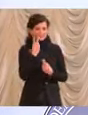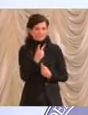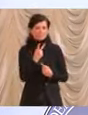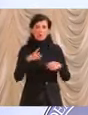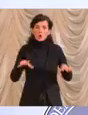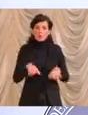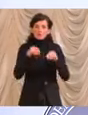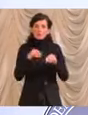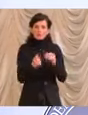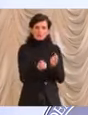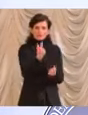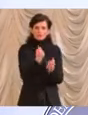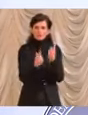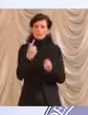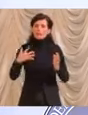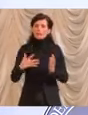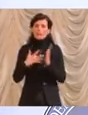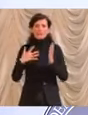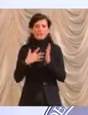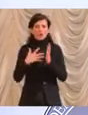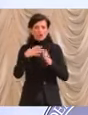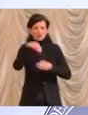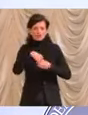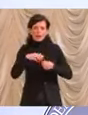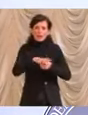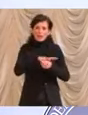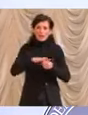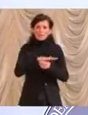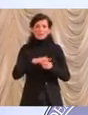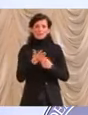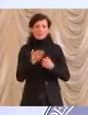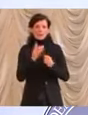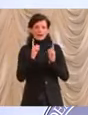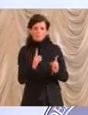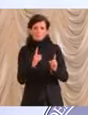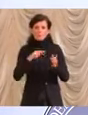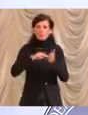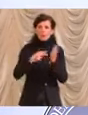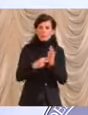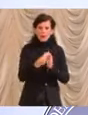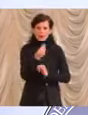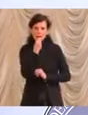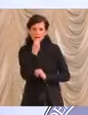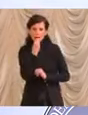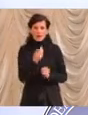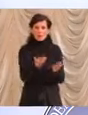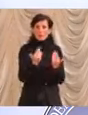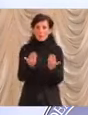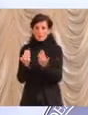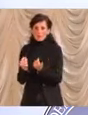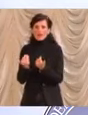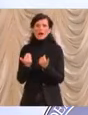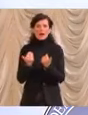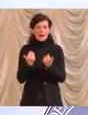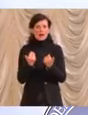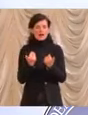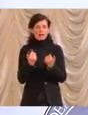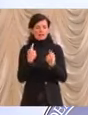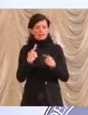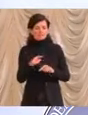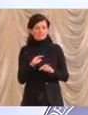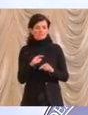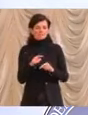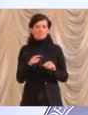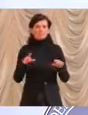ce l'aveva per quanto riguarda i generi alimentari, l'approvvigionamento, per quanto riguarda prodotti